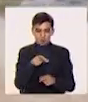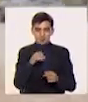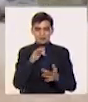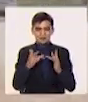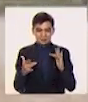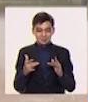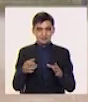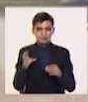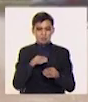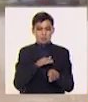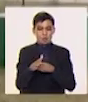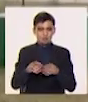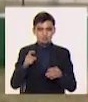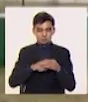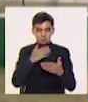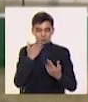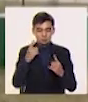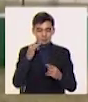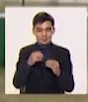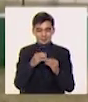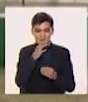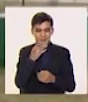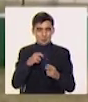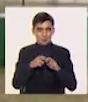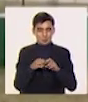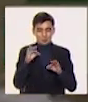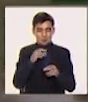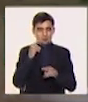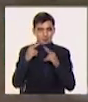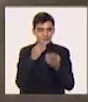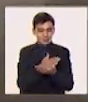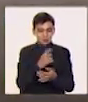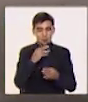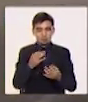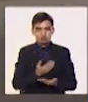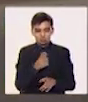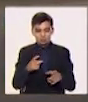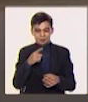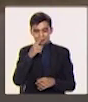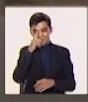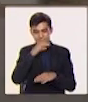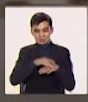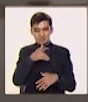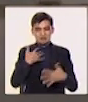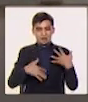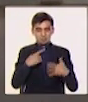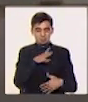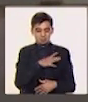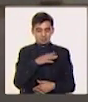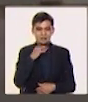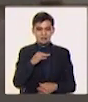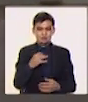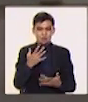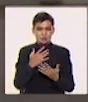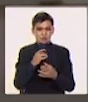іске қосылмаған. 10 жылдан бері айтылып келе жатқан проблеманың шешілмеуін тұрғындар әкімнің әлсіздігінен көреді. Осы уақытқа дейін